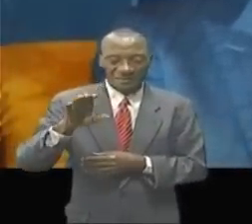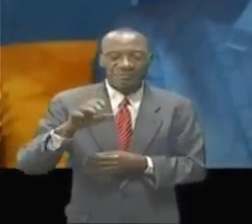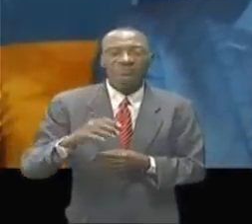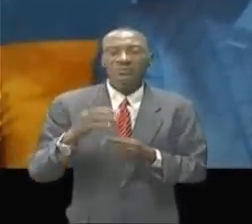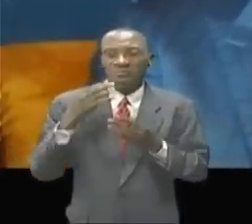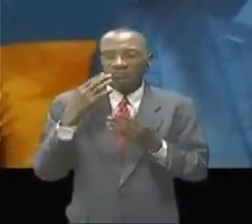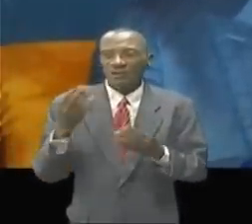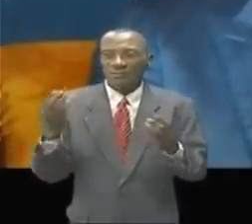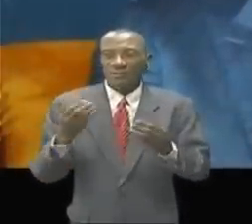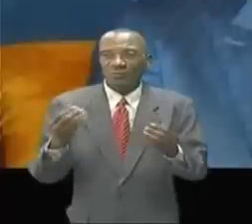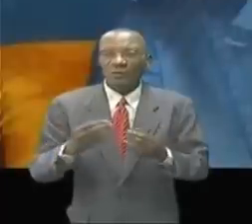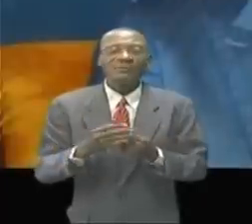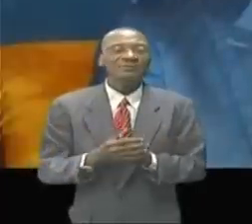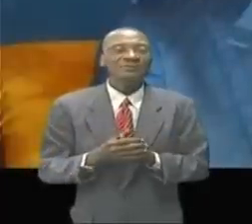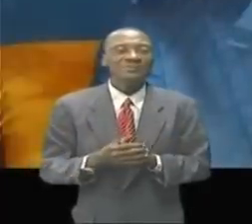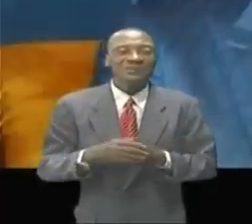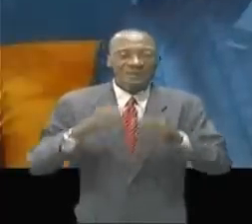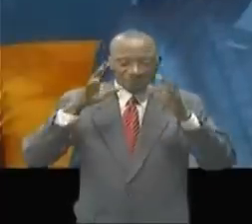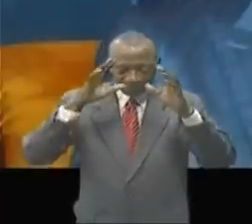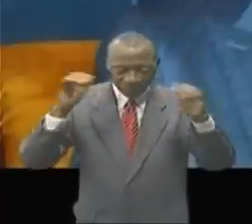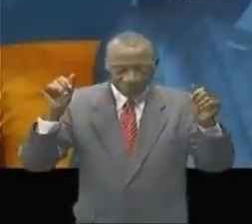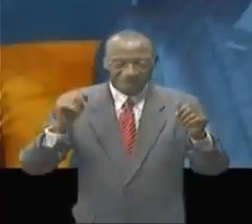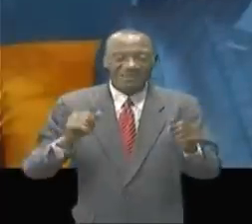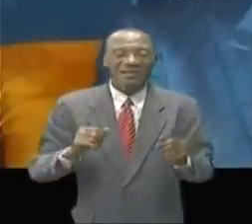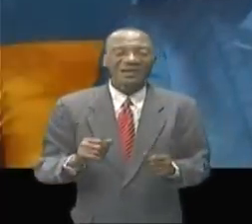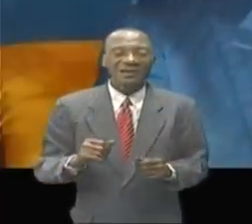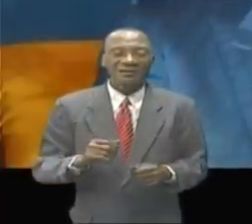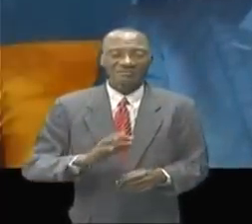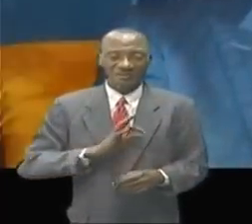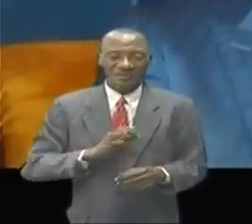certainement va faire un rapport